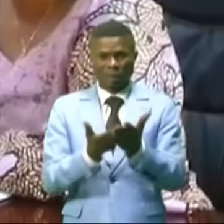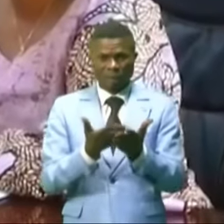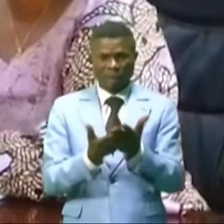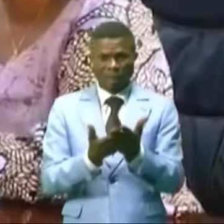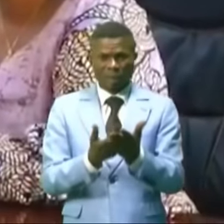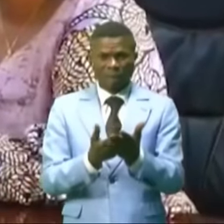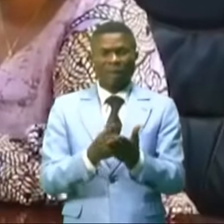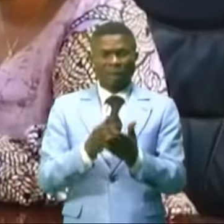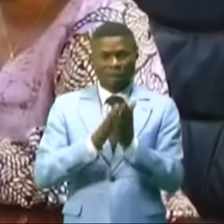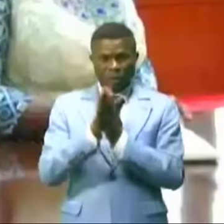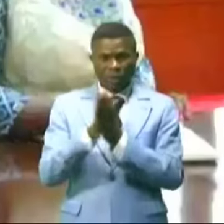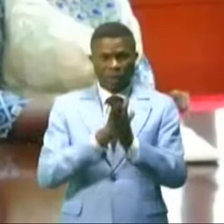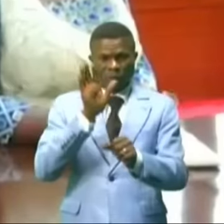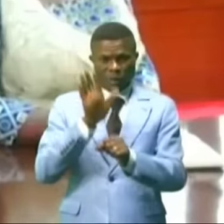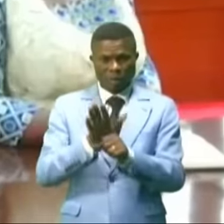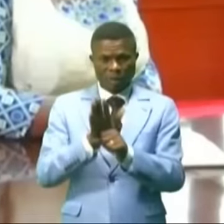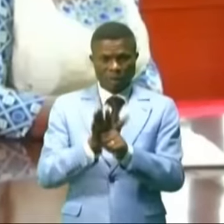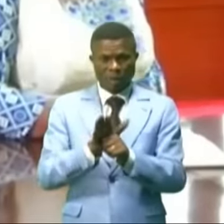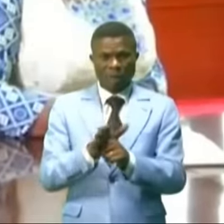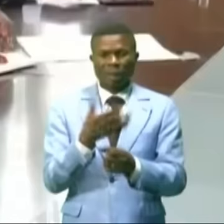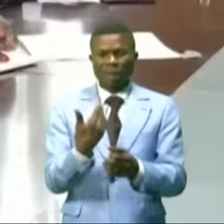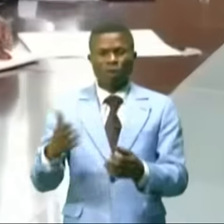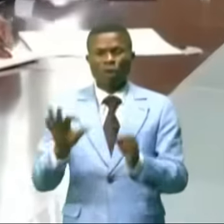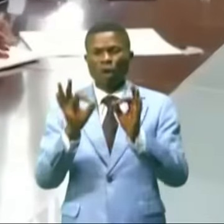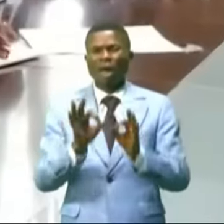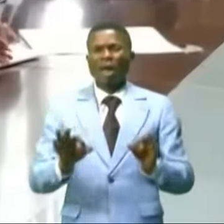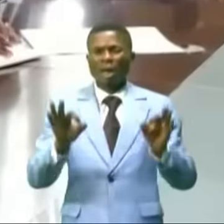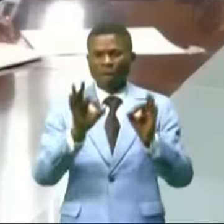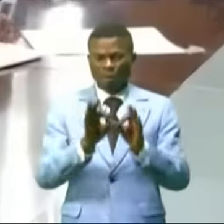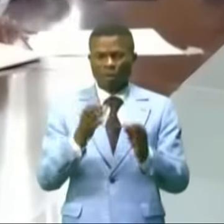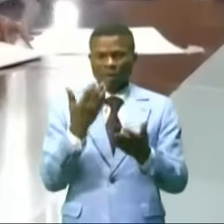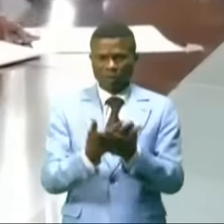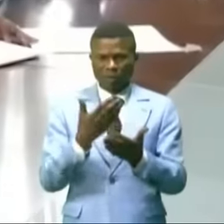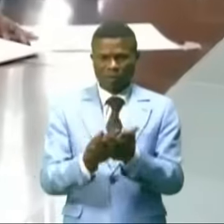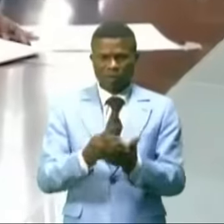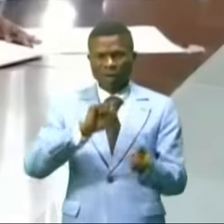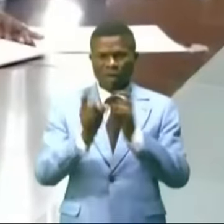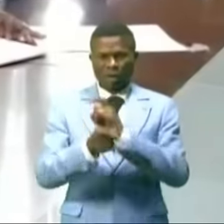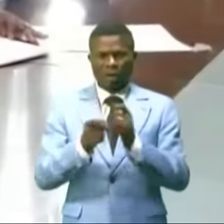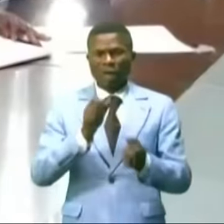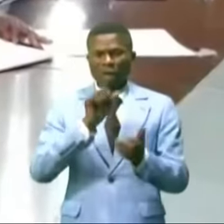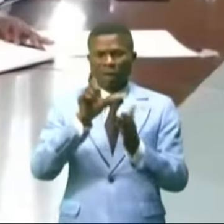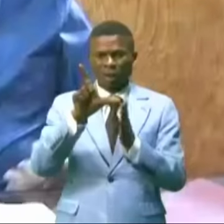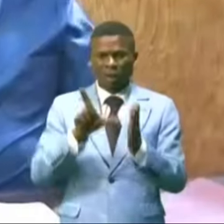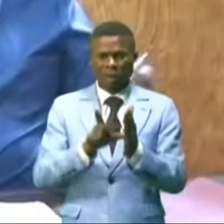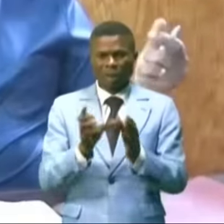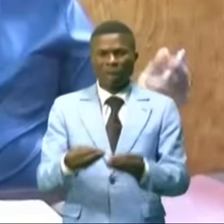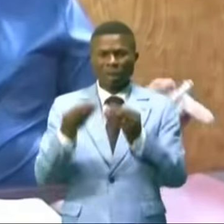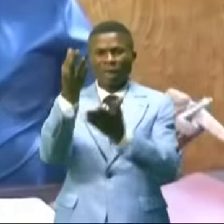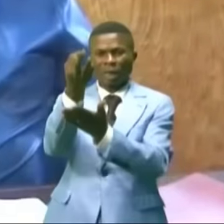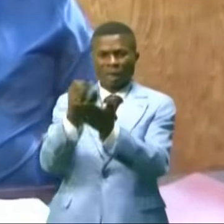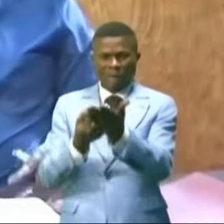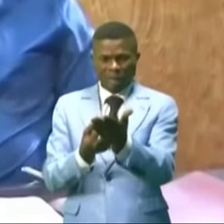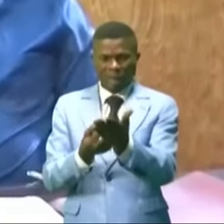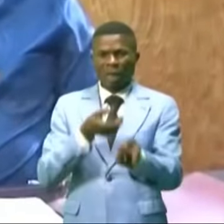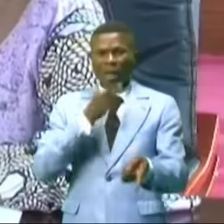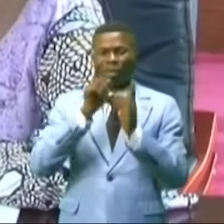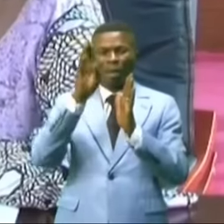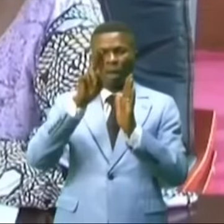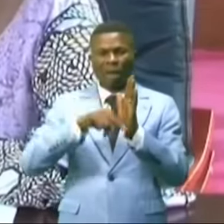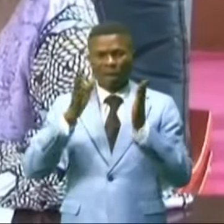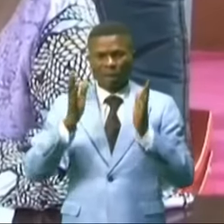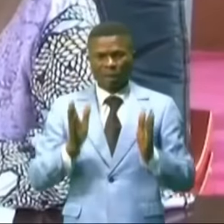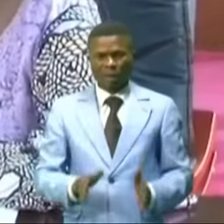a mis l'accent sur les urgences de cette Chambre législative, notamment les dépôts des listes des groupes parlementaires et